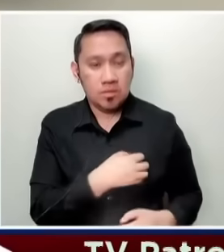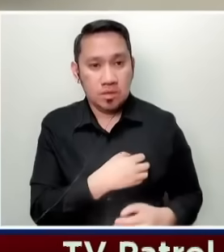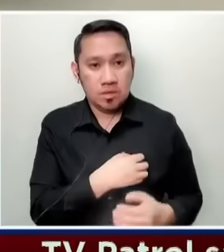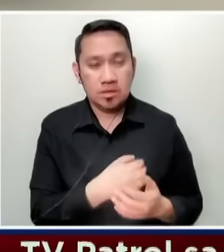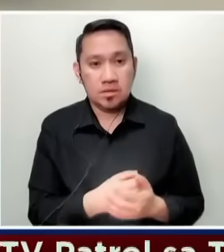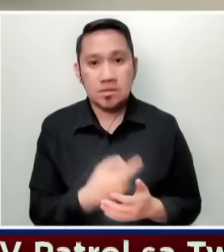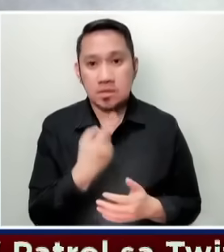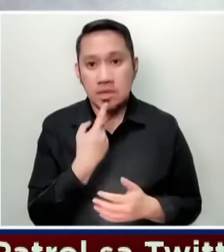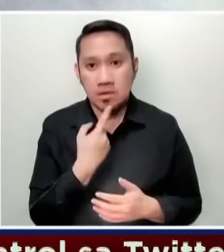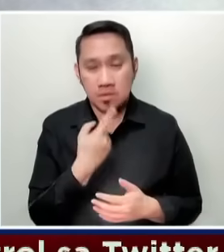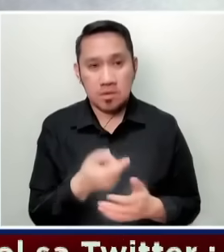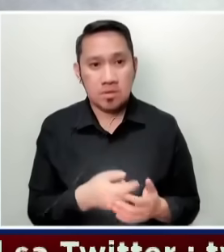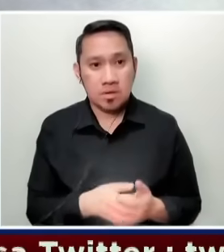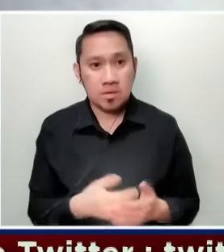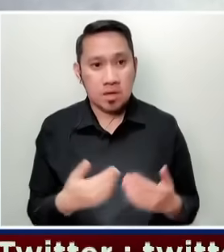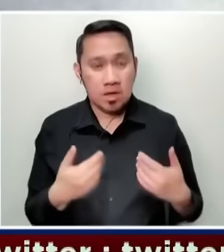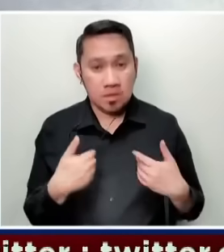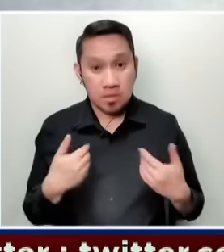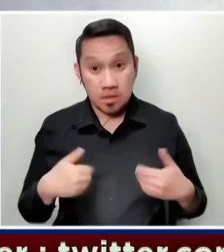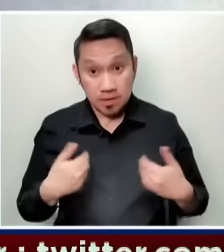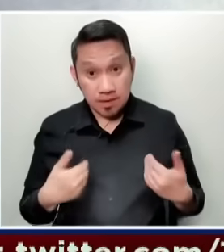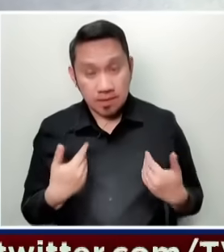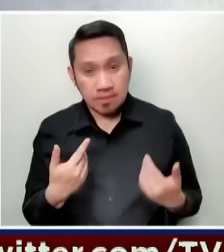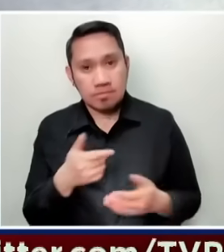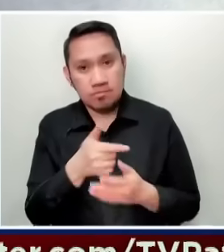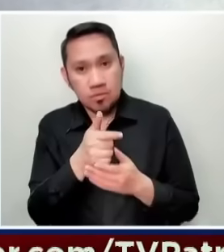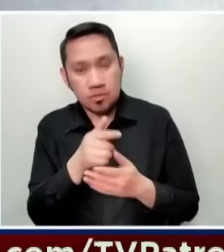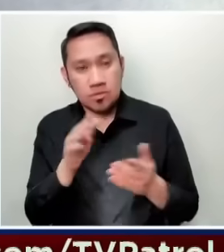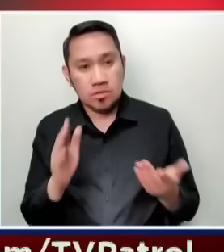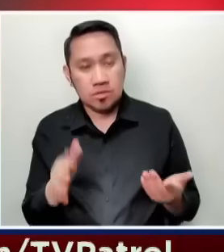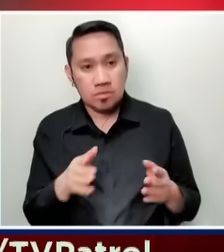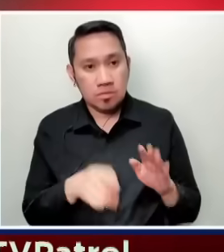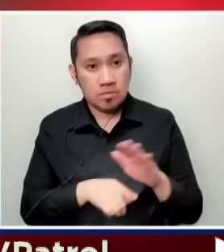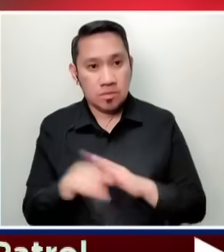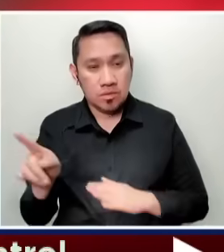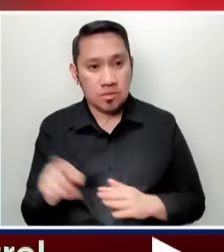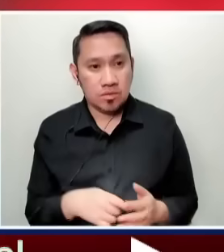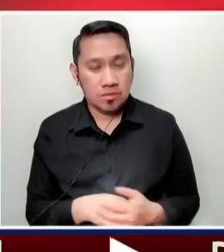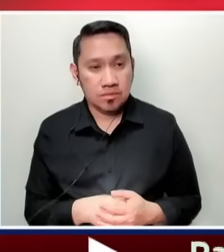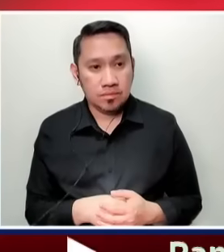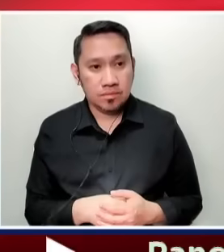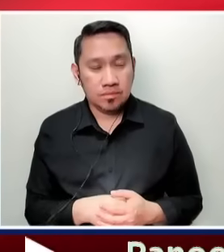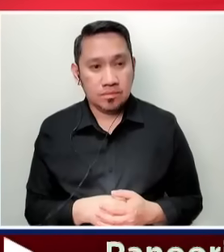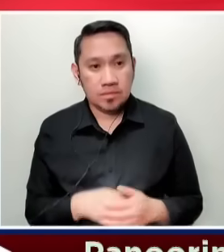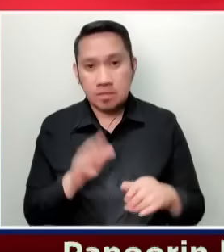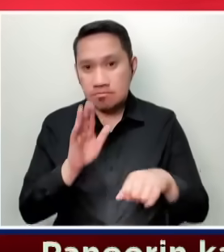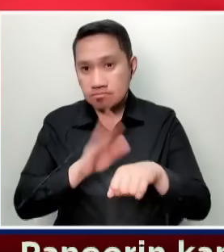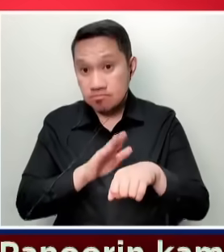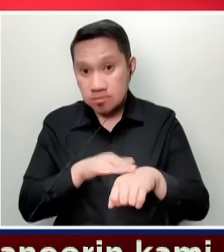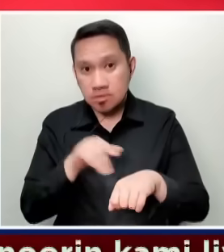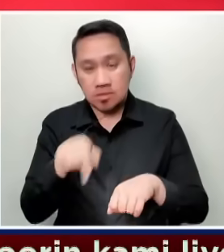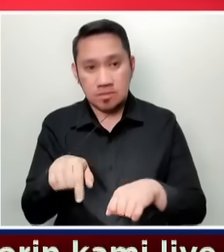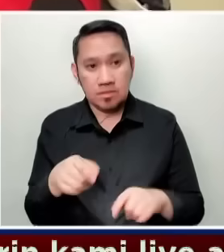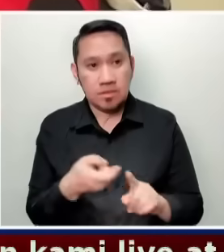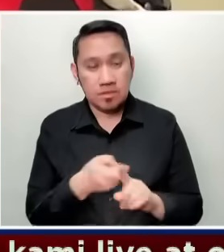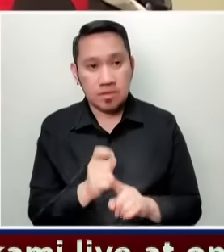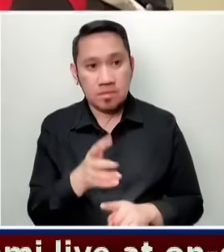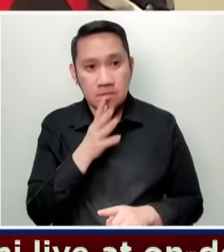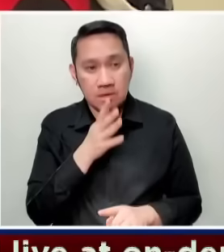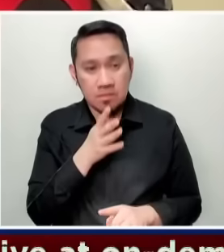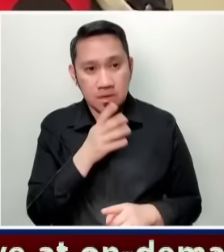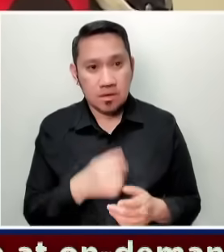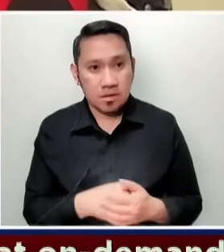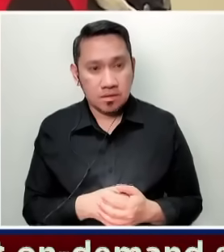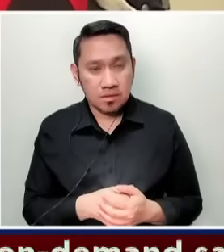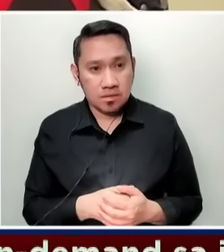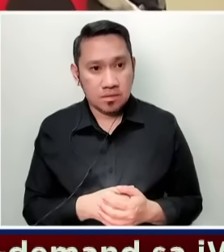may tinutukan pa umanong minor de edad ng suspect sa pagtakas nito. Sermo naman ang inabot ng suspect sa kanyang ina. Hindi mo